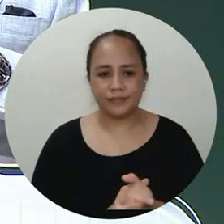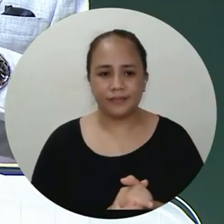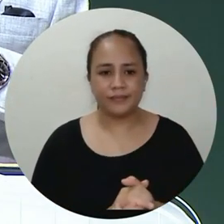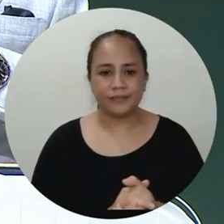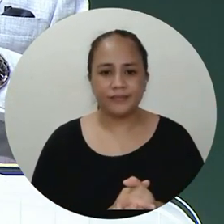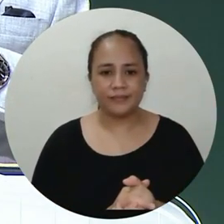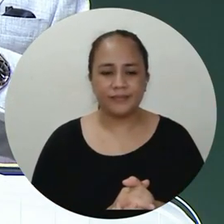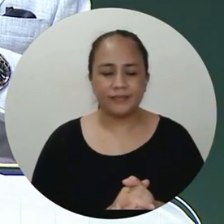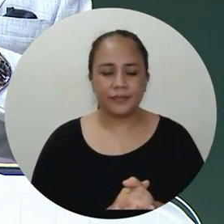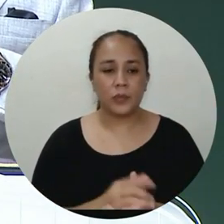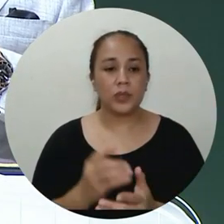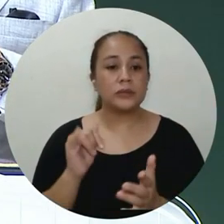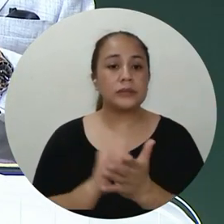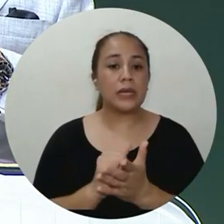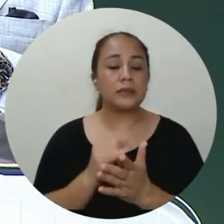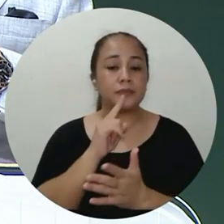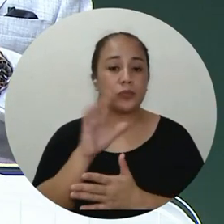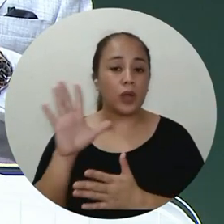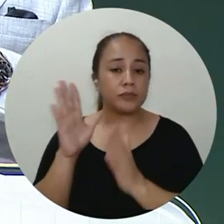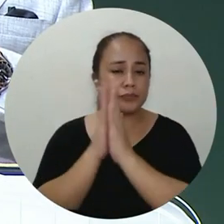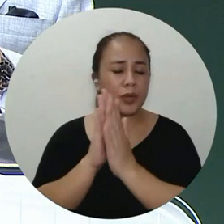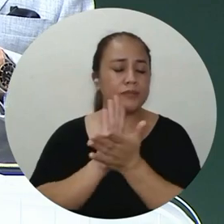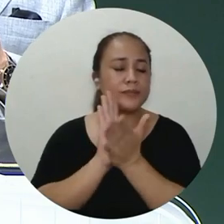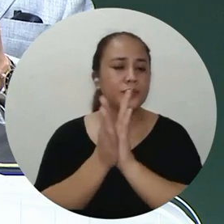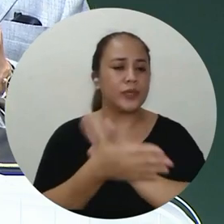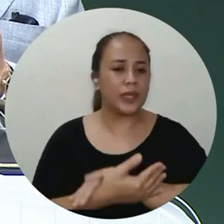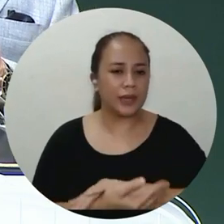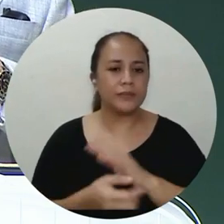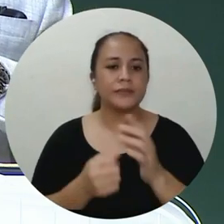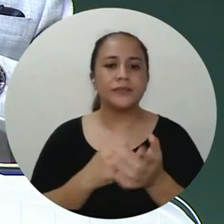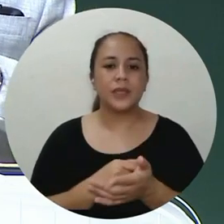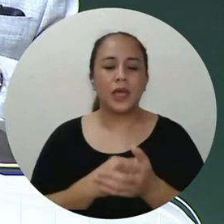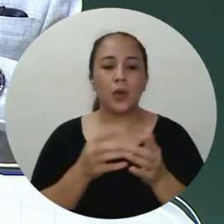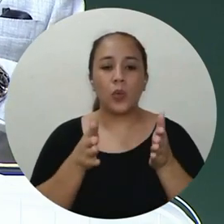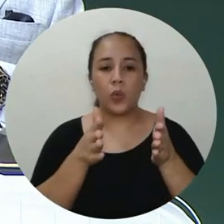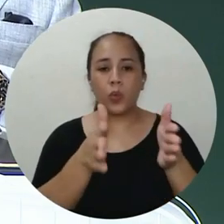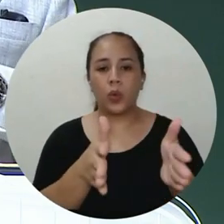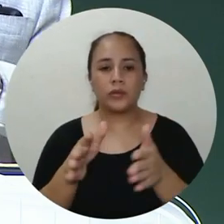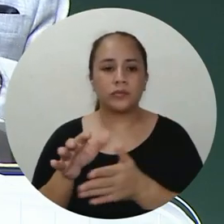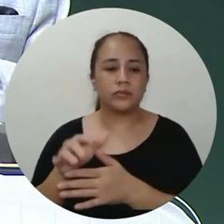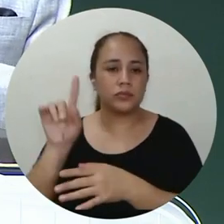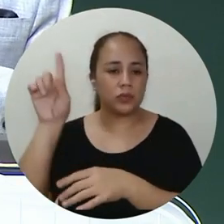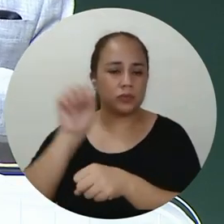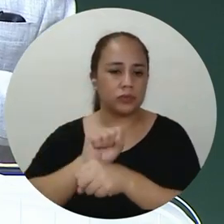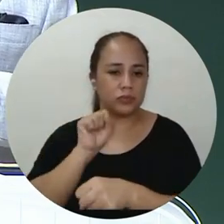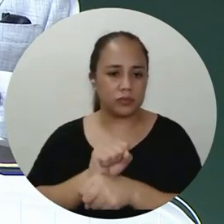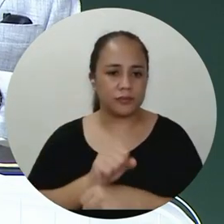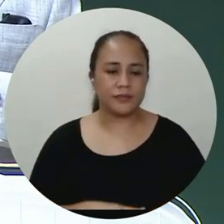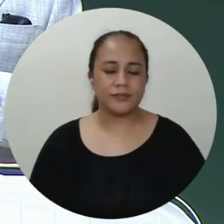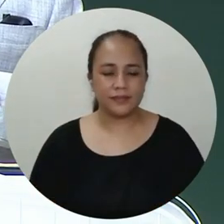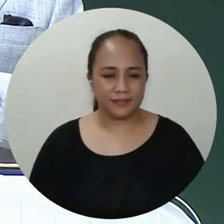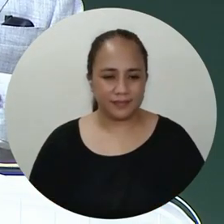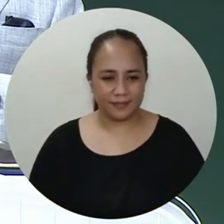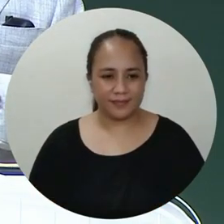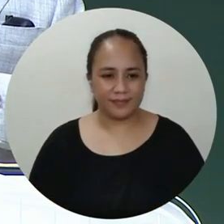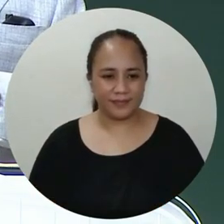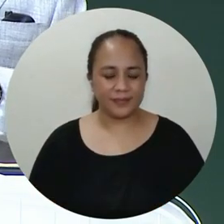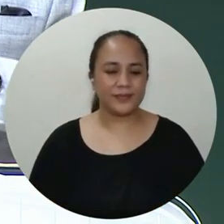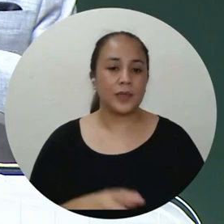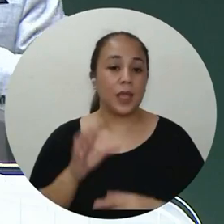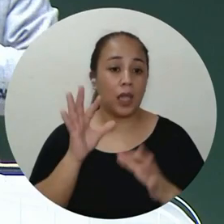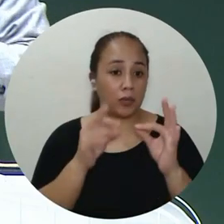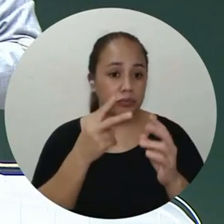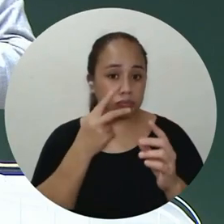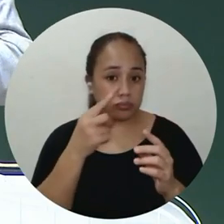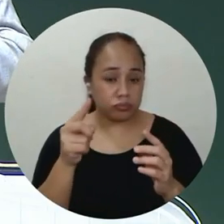And that covenantal prayer became the platform for this. 성경에 보면 사도행전 보면 전부 기도하잖아요, 기도. And if you look in Acts, they